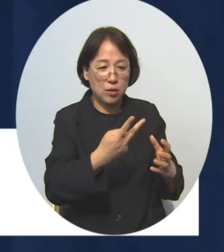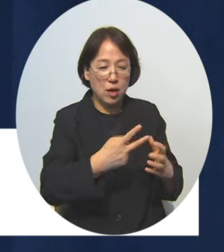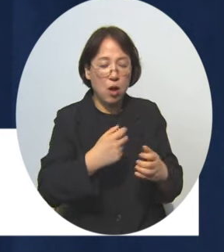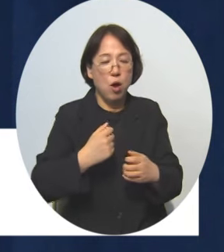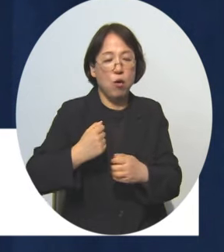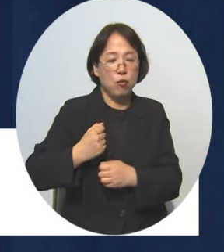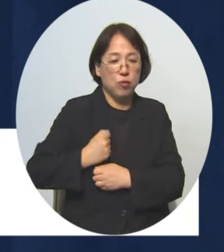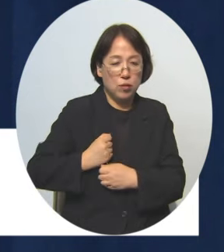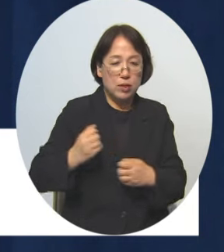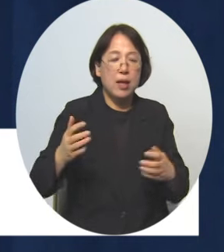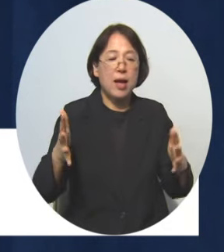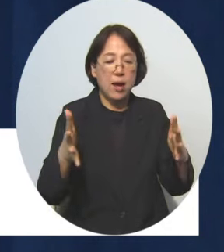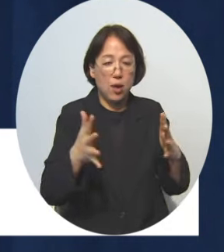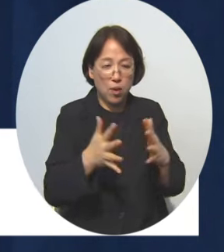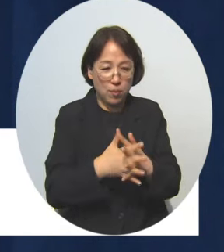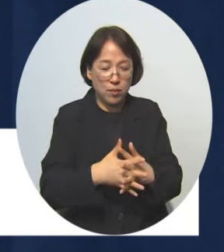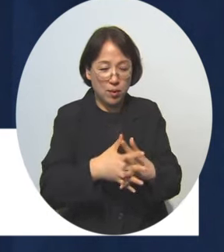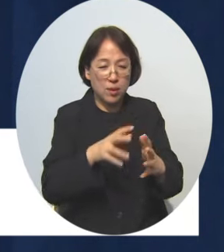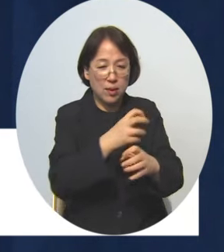군사협력을 약속한다는 것은